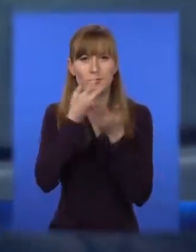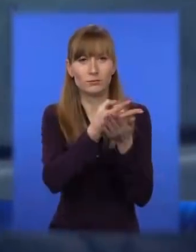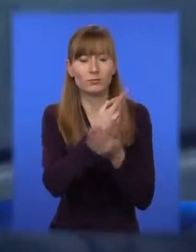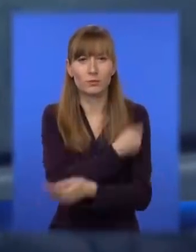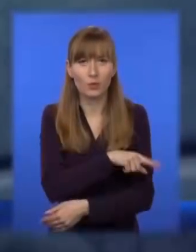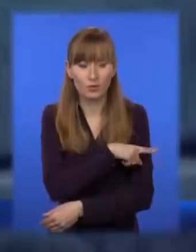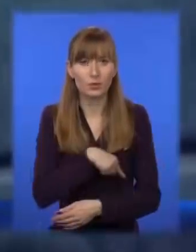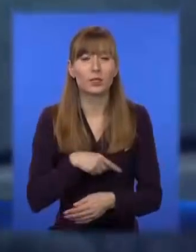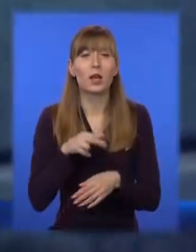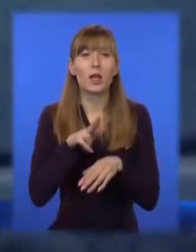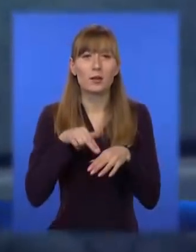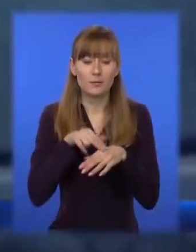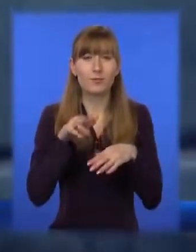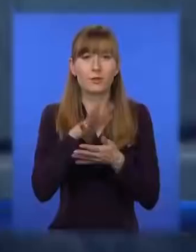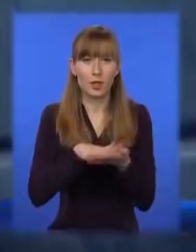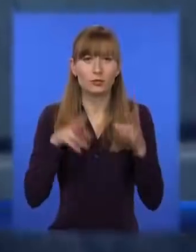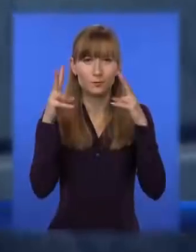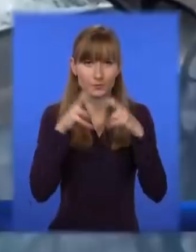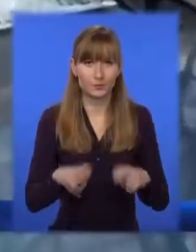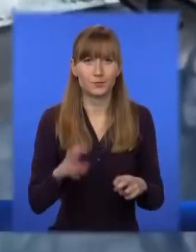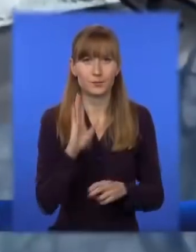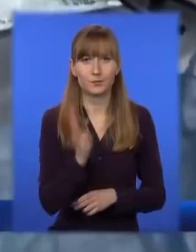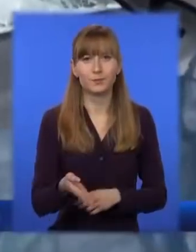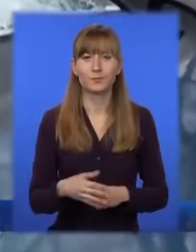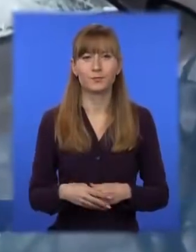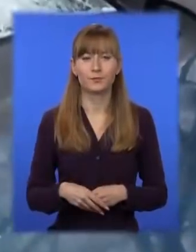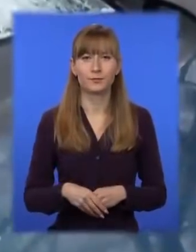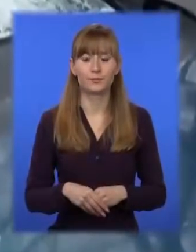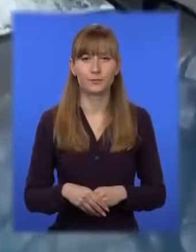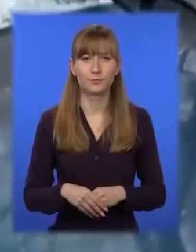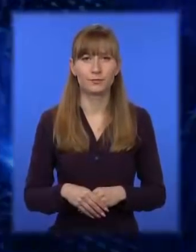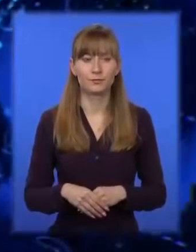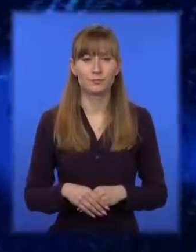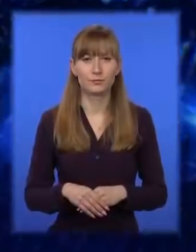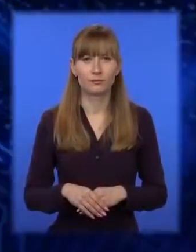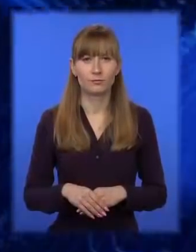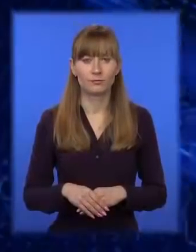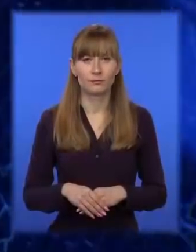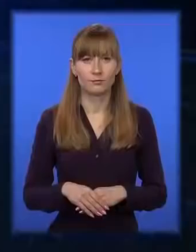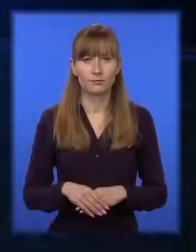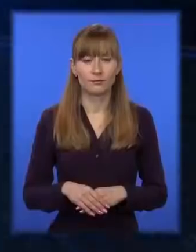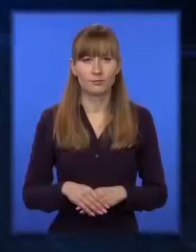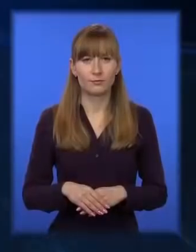лікарні. Обставини аварії встановлюватиме слідчий Криворізького відділу поліції.